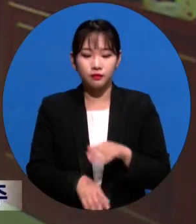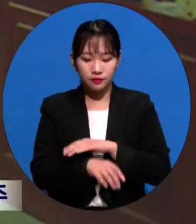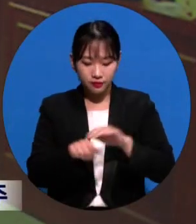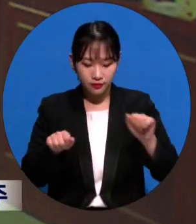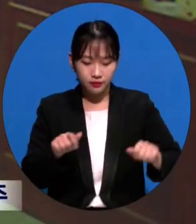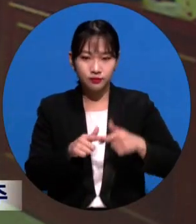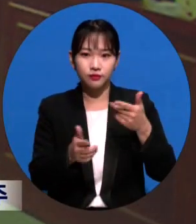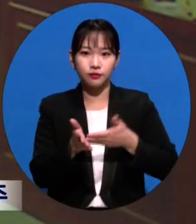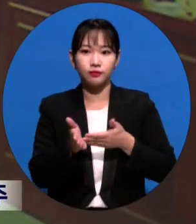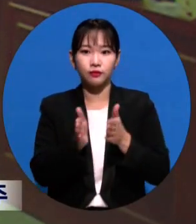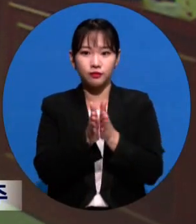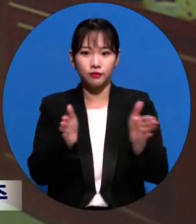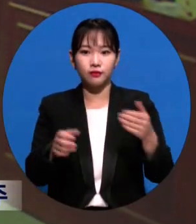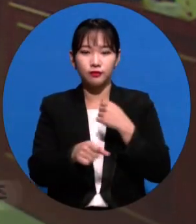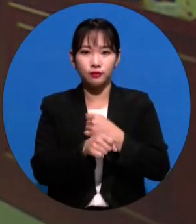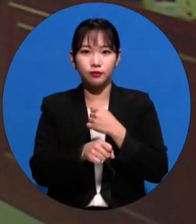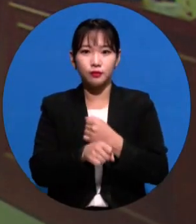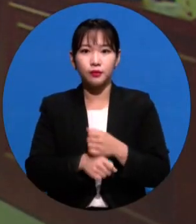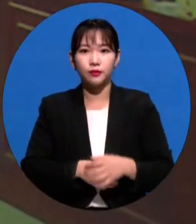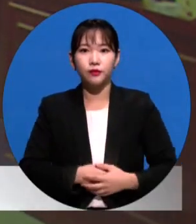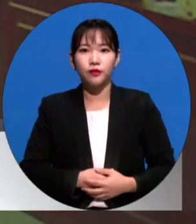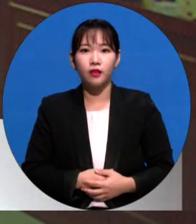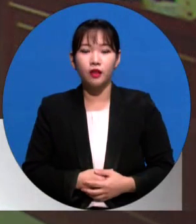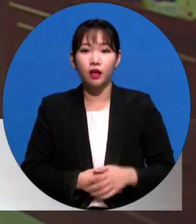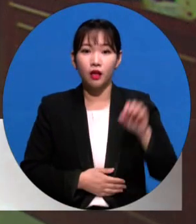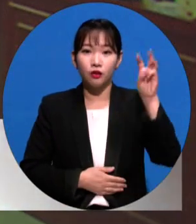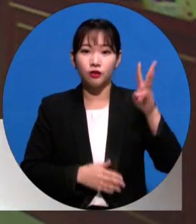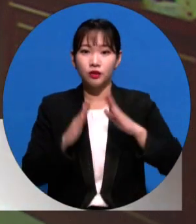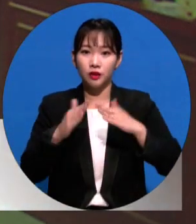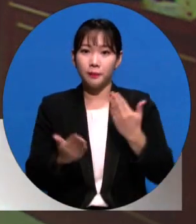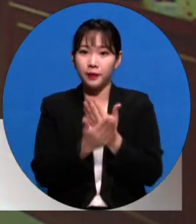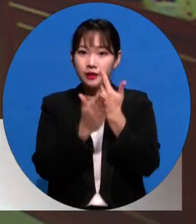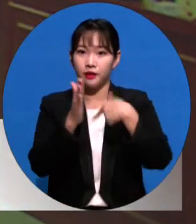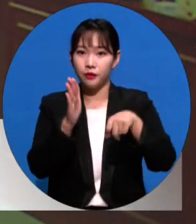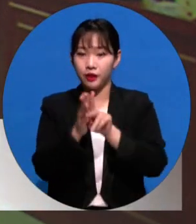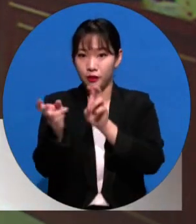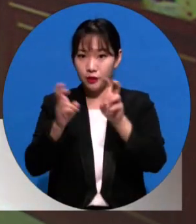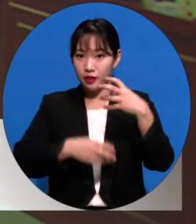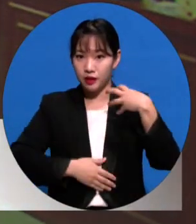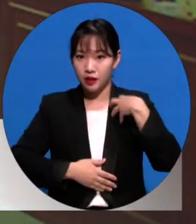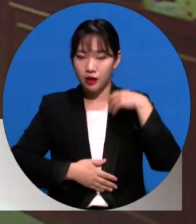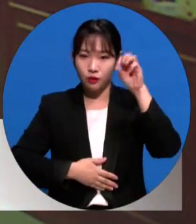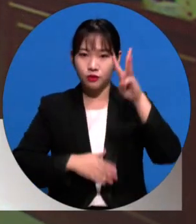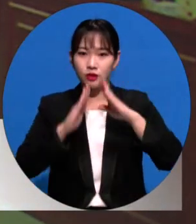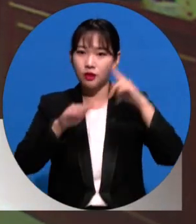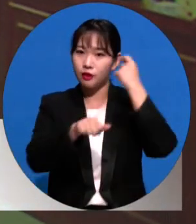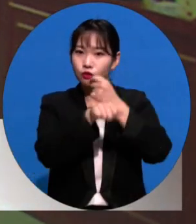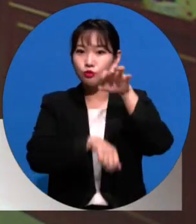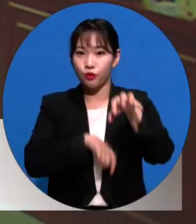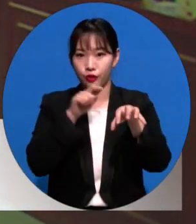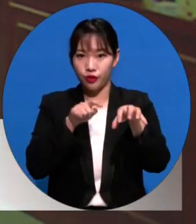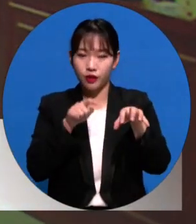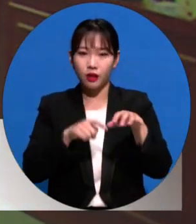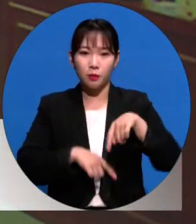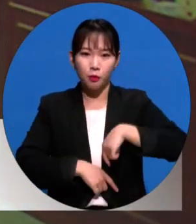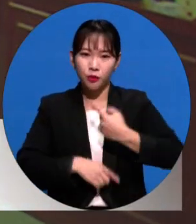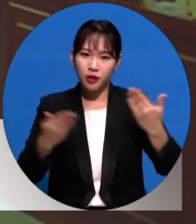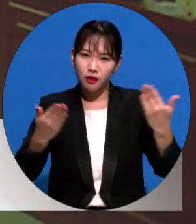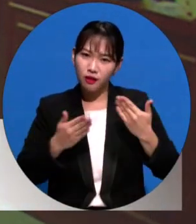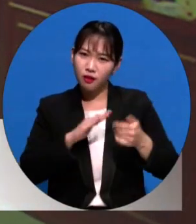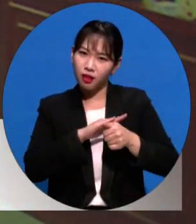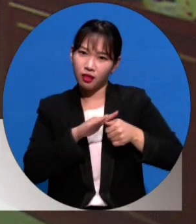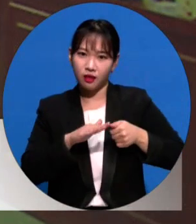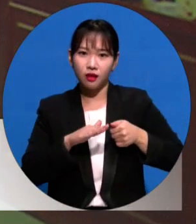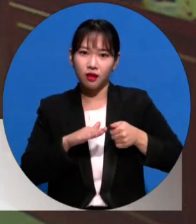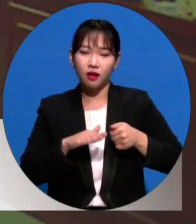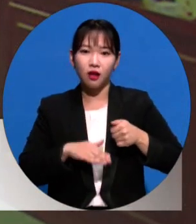여러분 안녕하십니까. 목포 MBC 뉴스데스크입니다. 광주 전남 발전을 위한 싱크탱크인 광주 전남 연구원이 제 역할을 하지 못하고